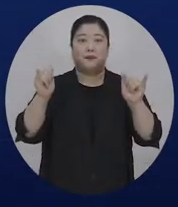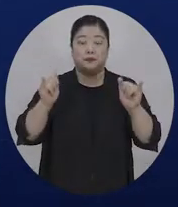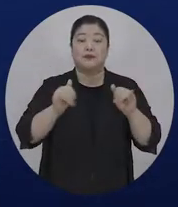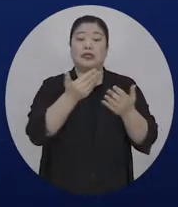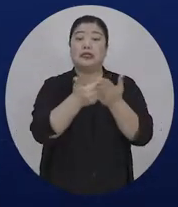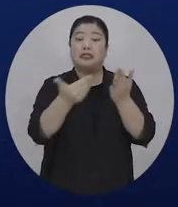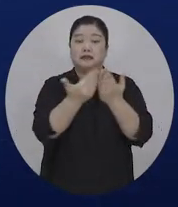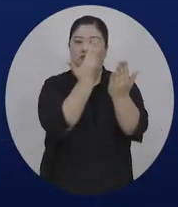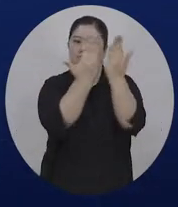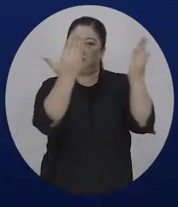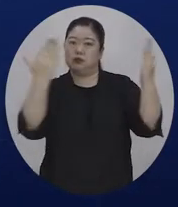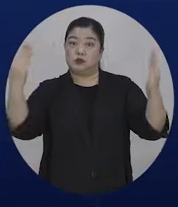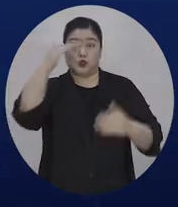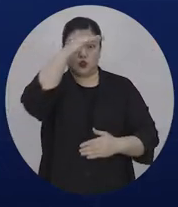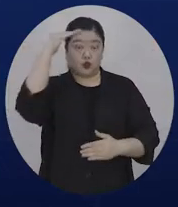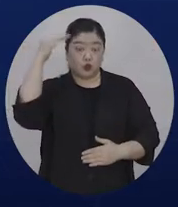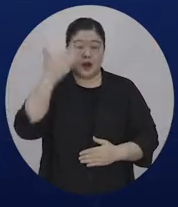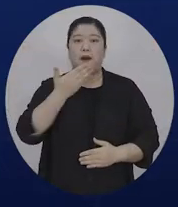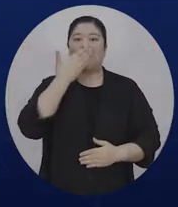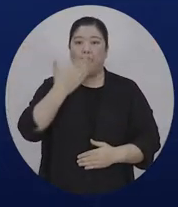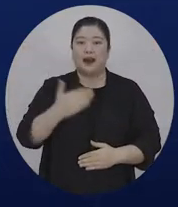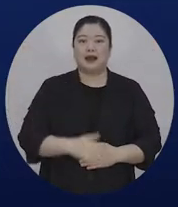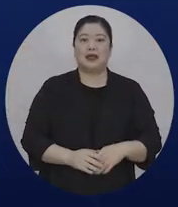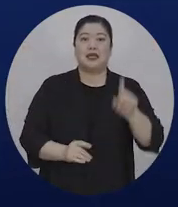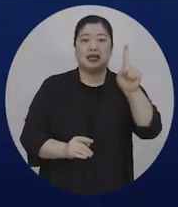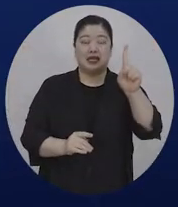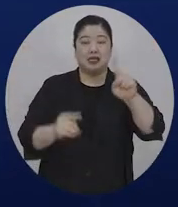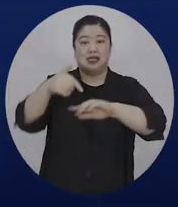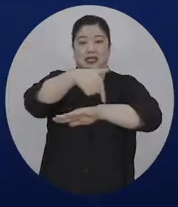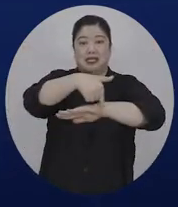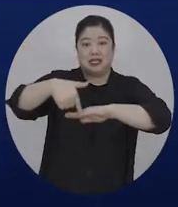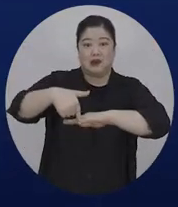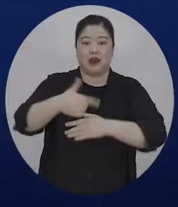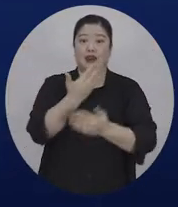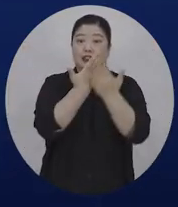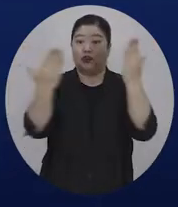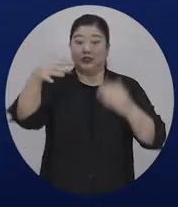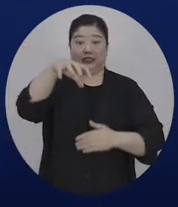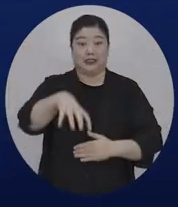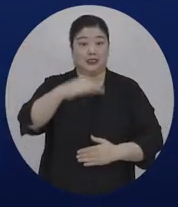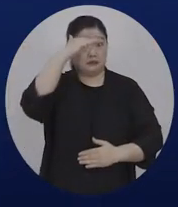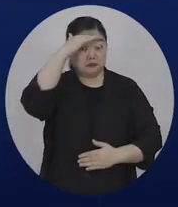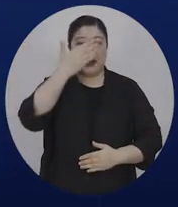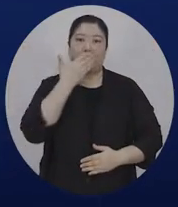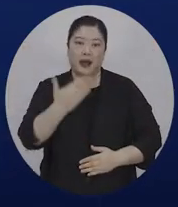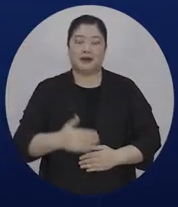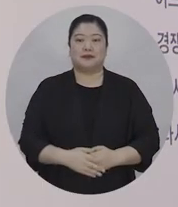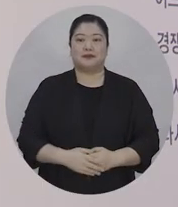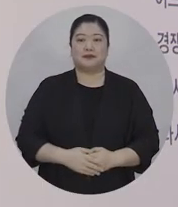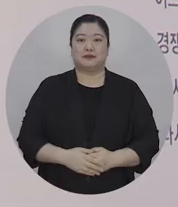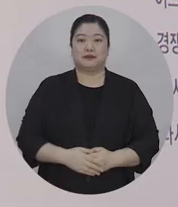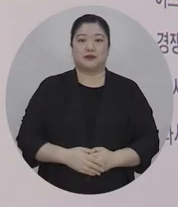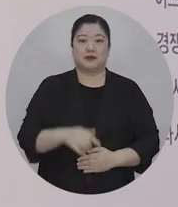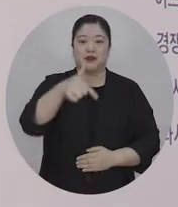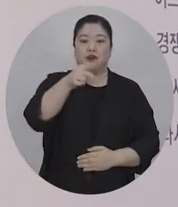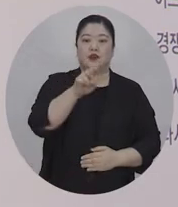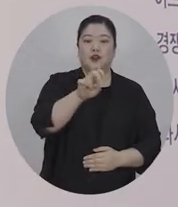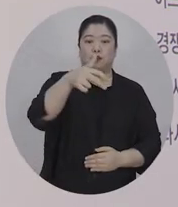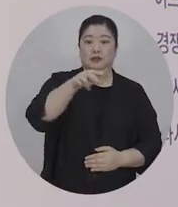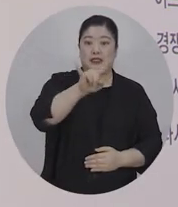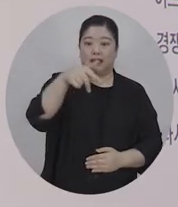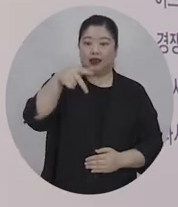9월 18일까지 경제 정선 미술관 제일 기획 전시실에서 개최됩니다 이번 전시는